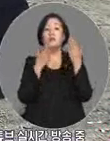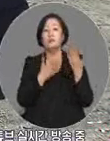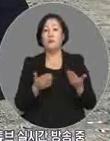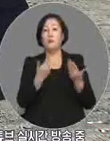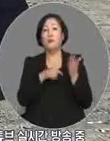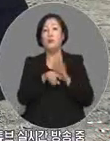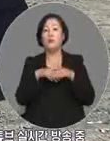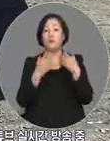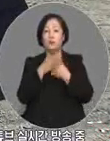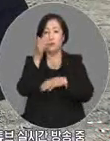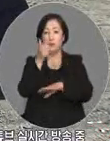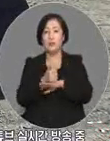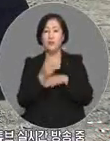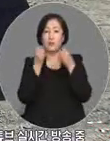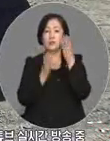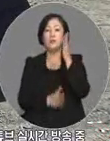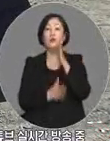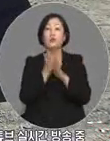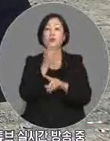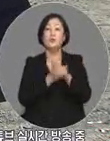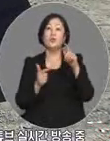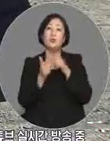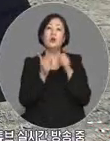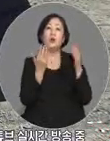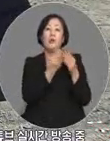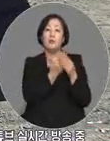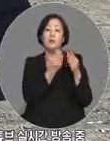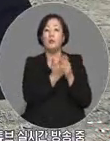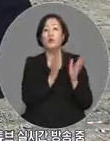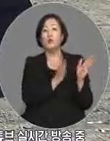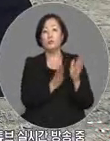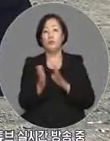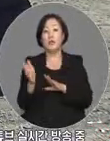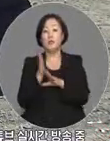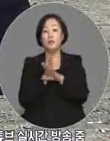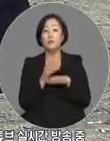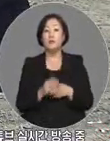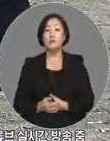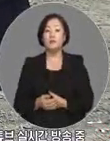다다르면서 혁신도시 개발에도 속도가 붙을 걸로 보입니다 UBC 뉴스 전명주입니다